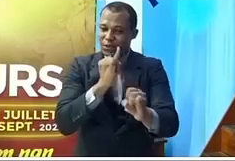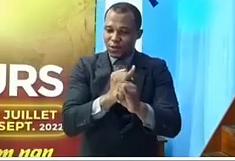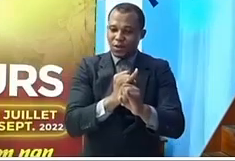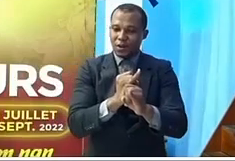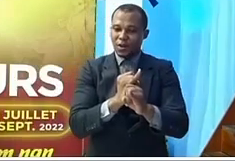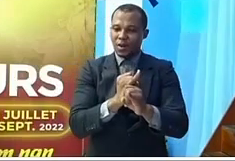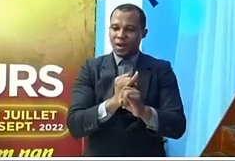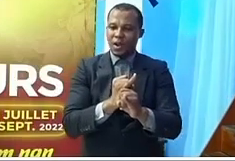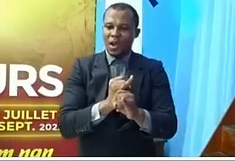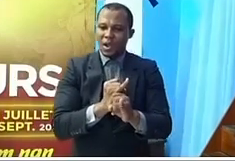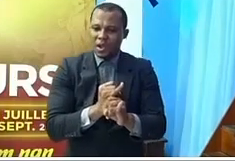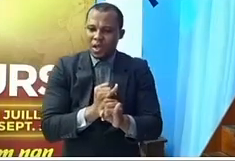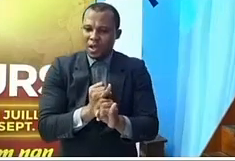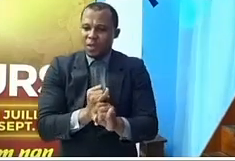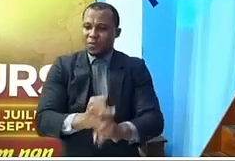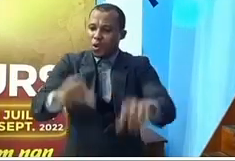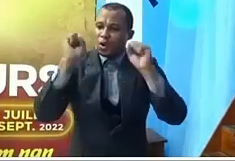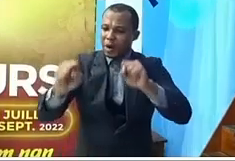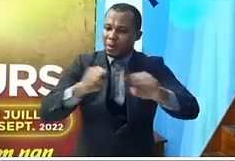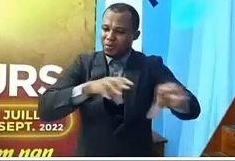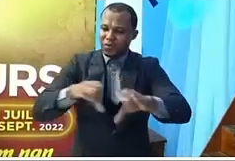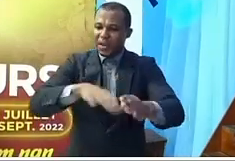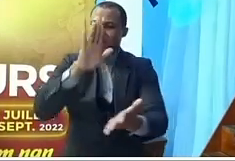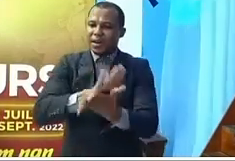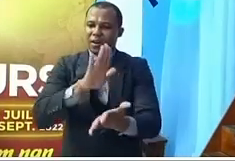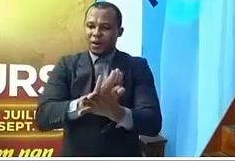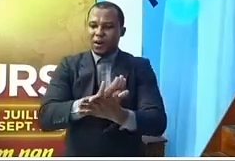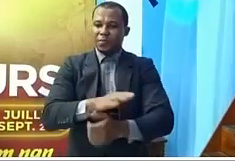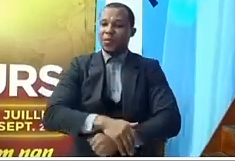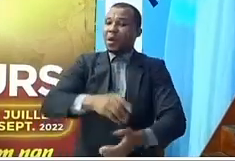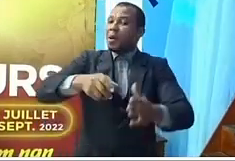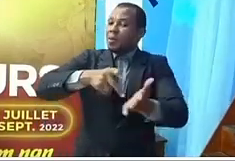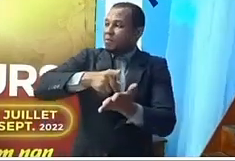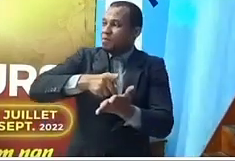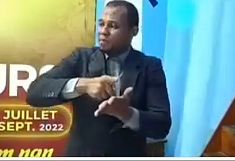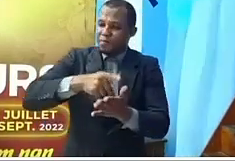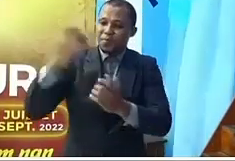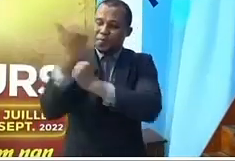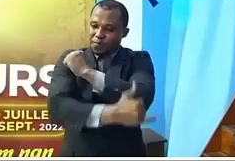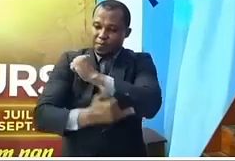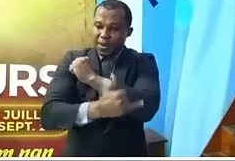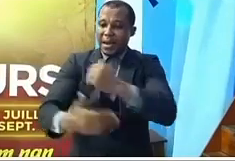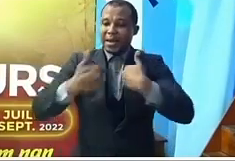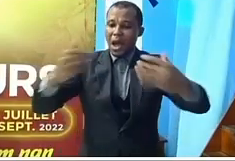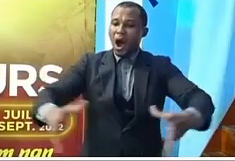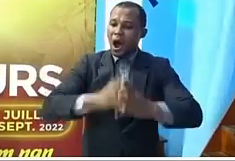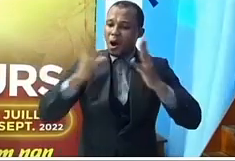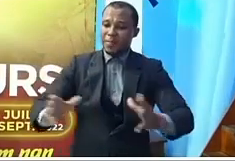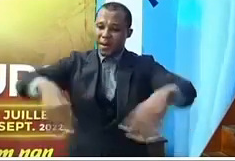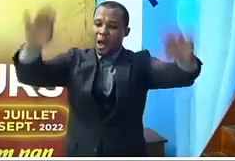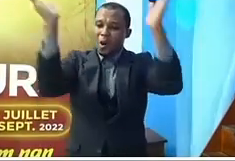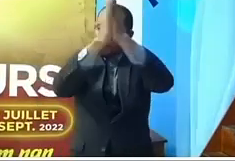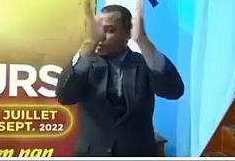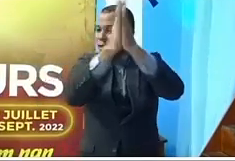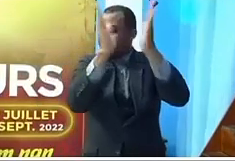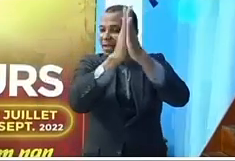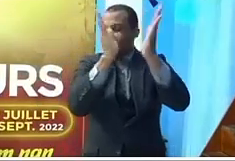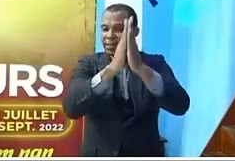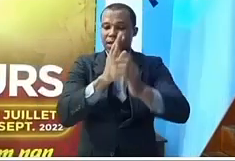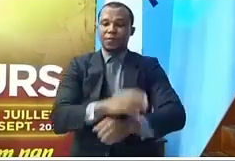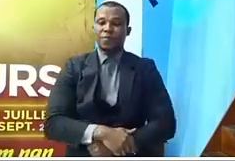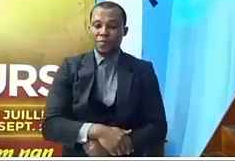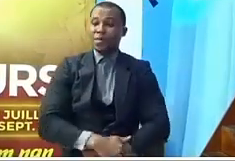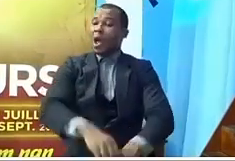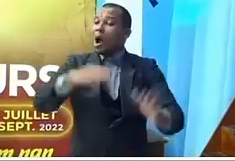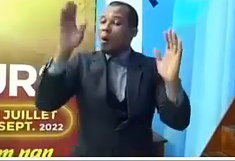tout. Il n'y a qu'à faire l'école. Pays a bien plus protestant là dans la nuit. Protestant qui a fait